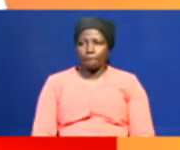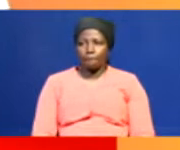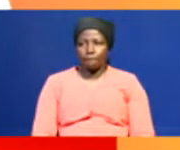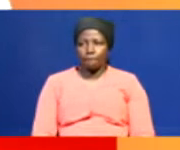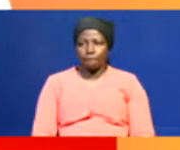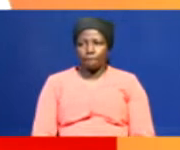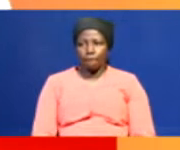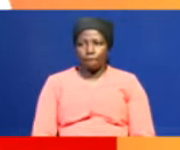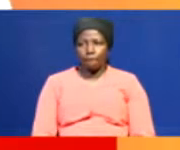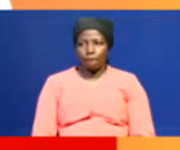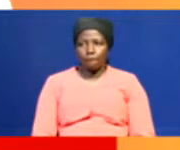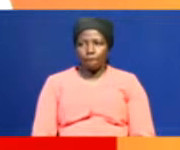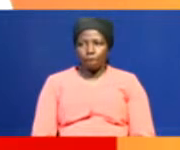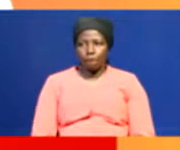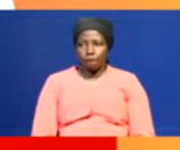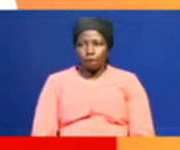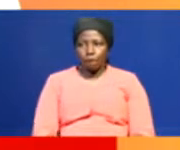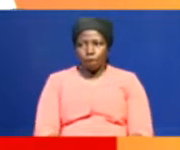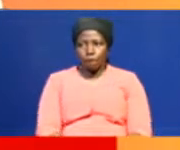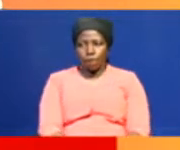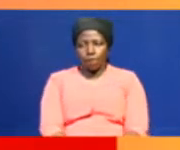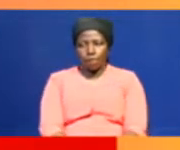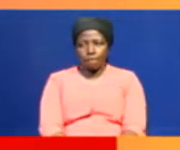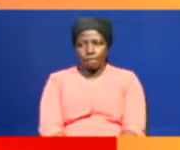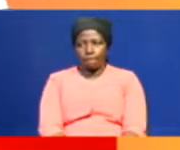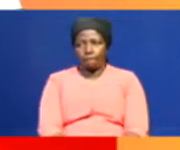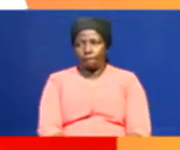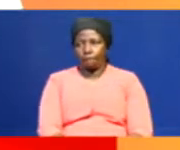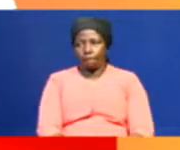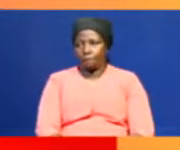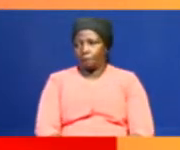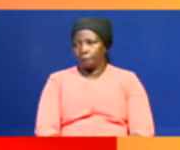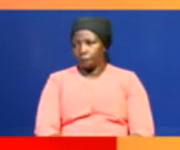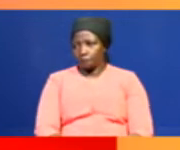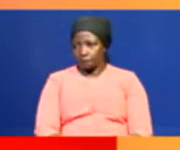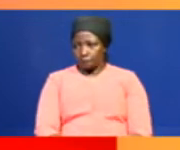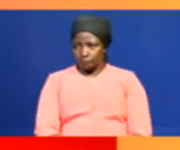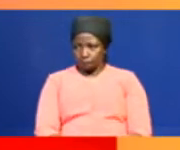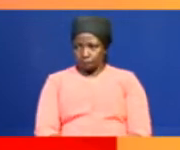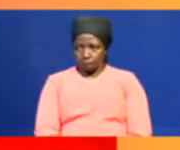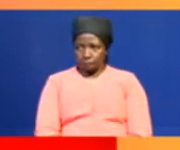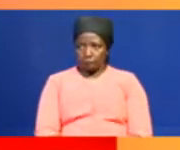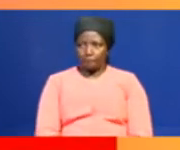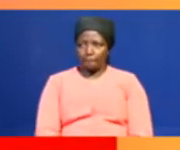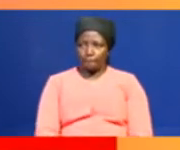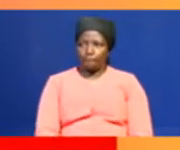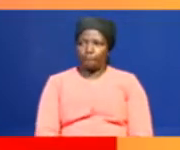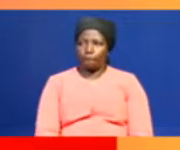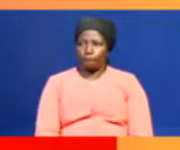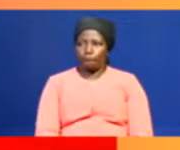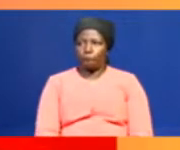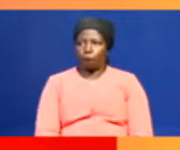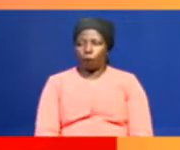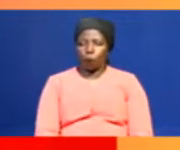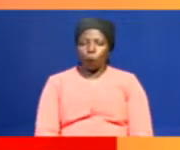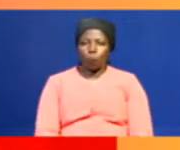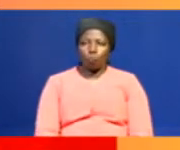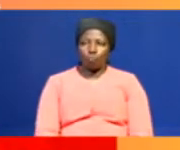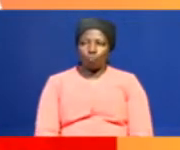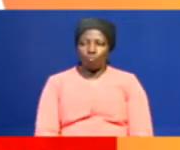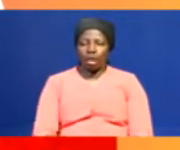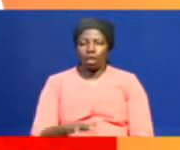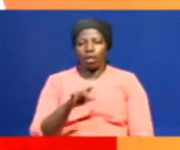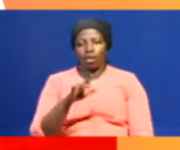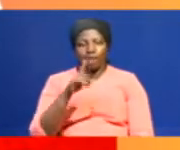kuna hii inaitwa kwa Kiswahili sijui vizuri, lakini ile spare yenye unaweza ongezewa at least uendelee na maisha